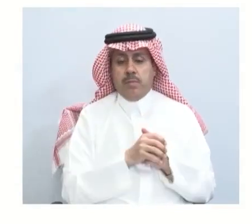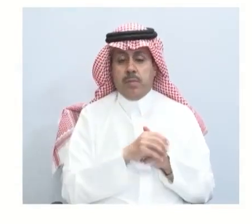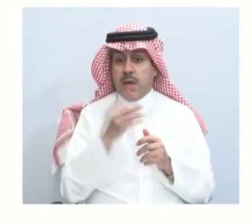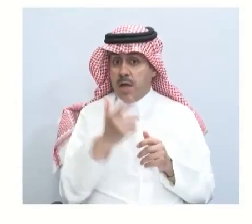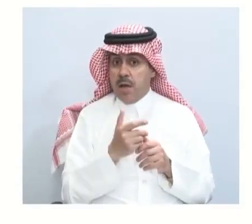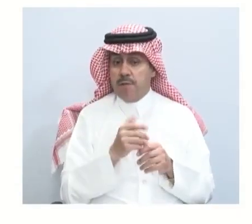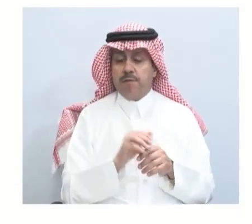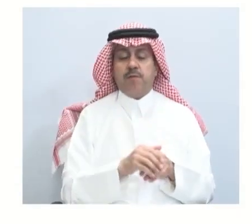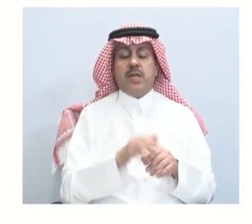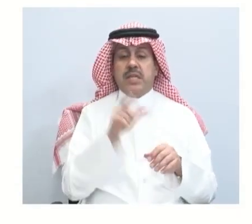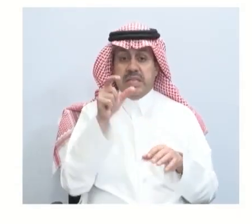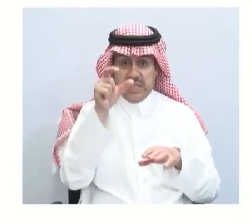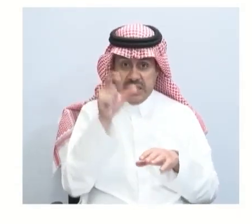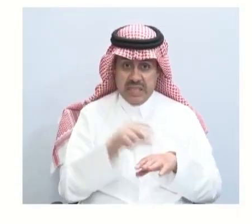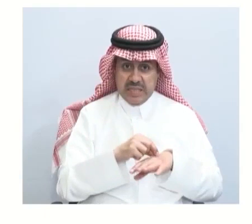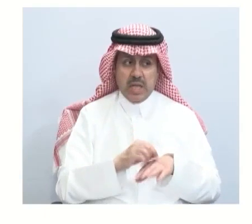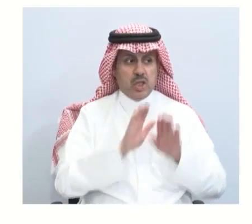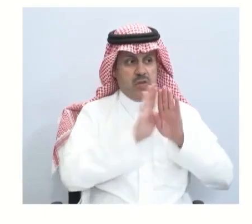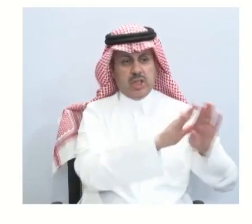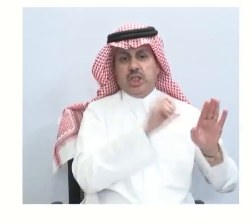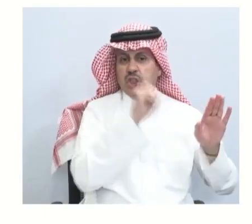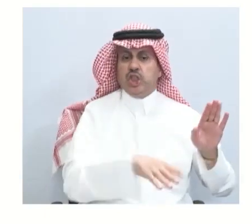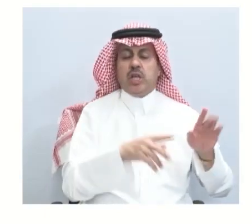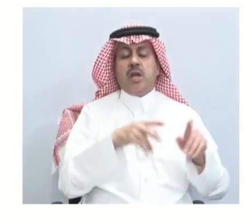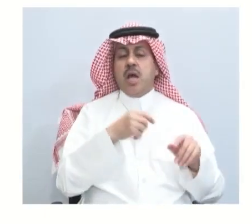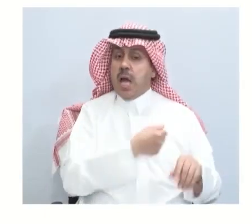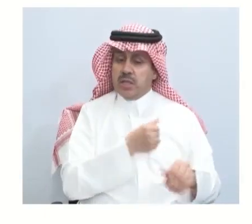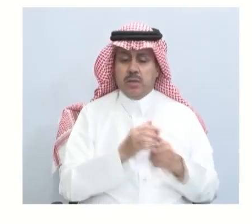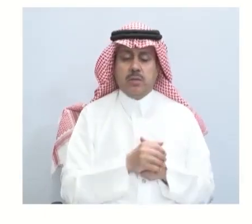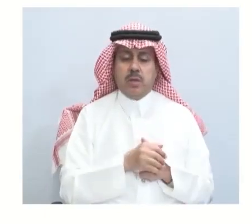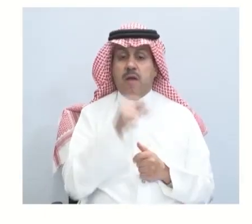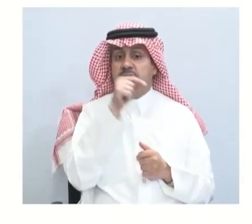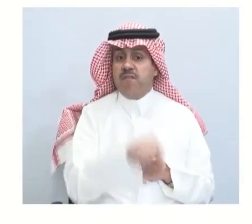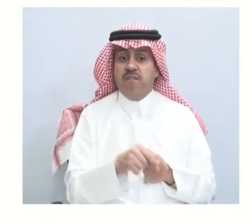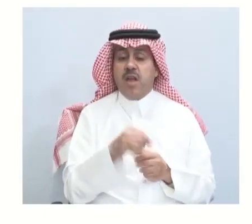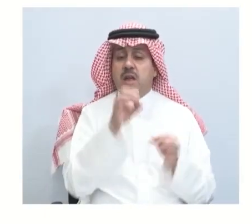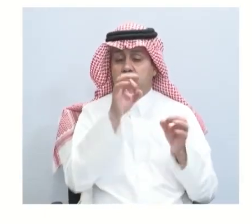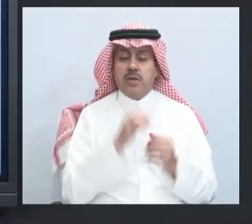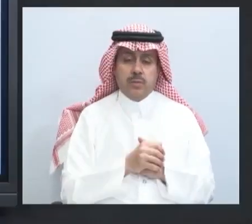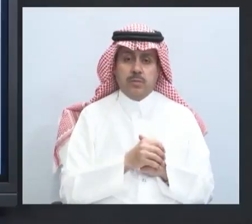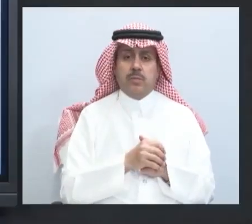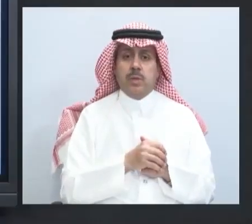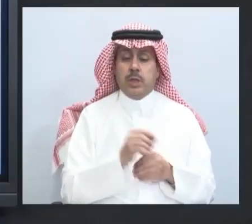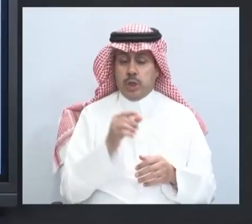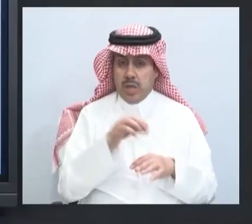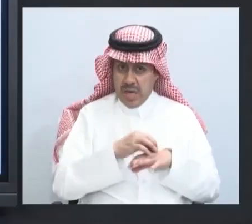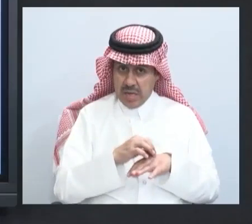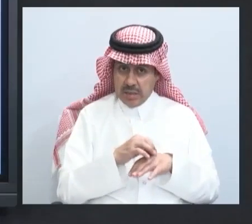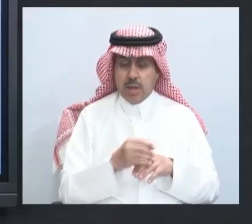الانسان عن نفسه شر الحاسد في ضوء هذه السوره الكريمه لا شك ان الناس